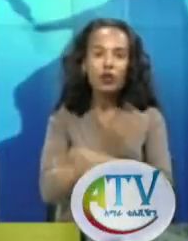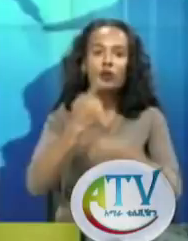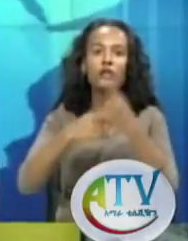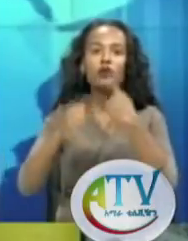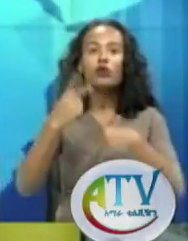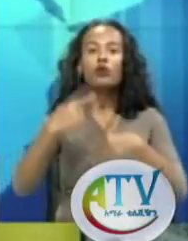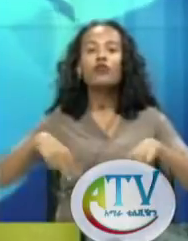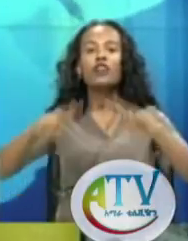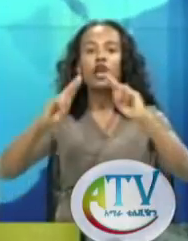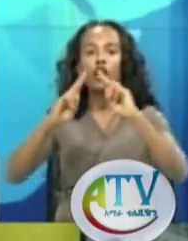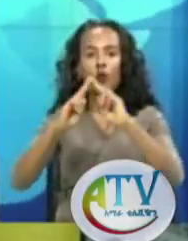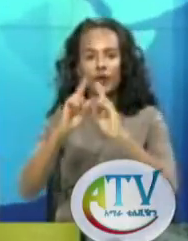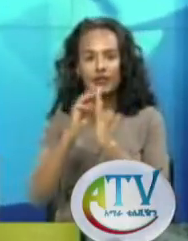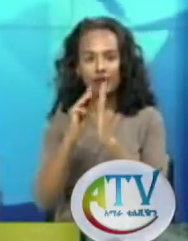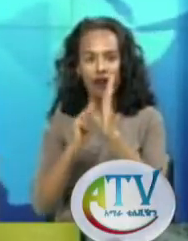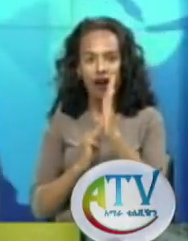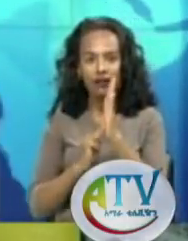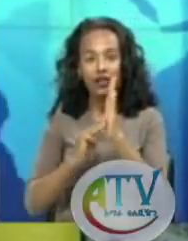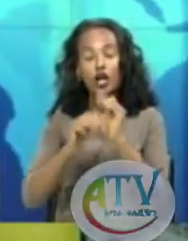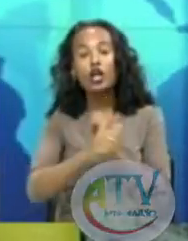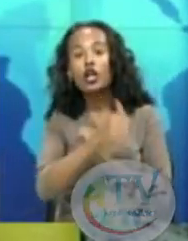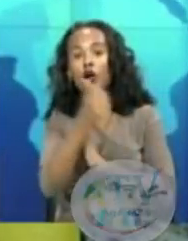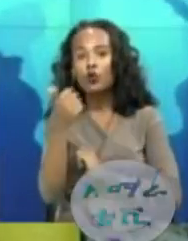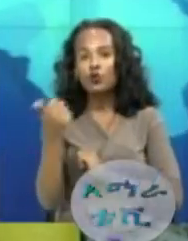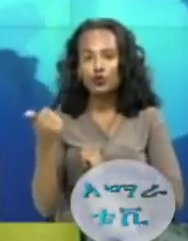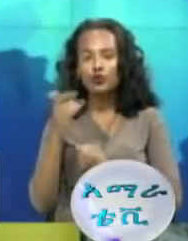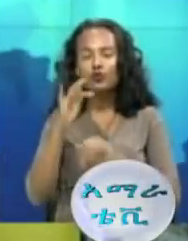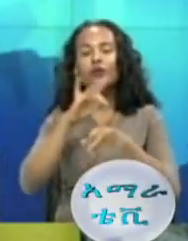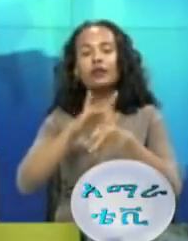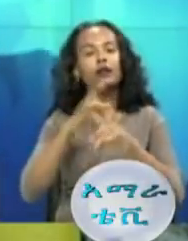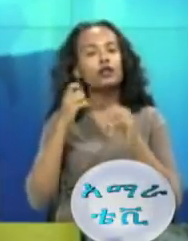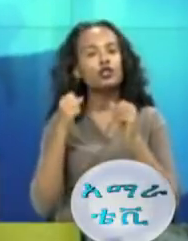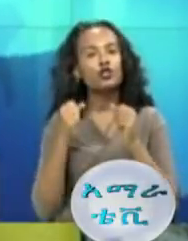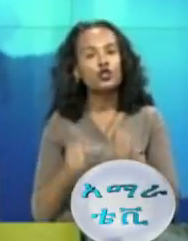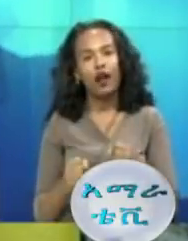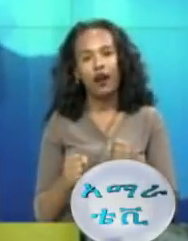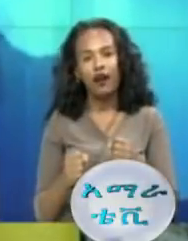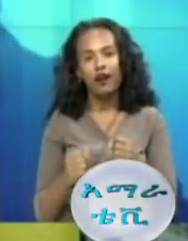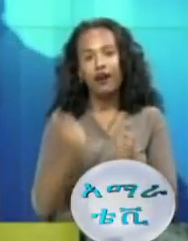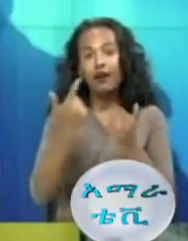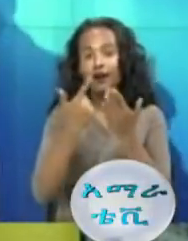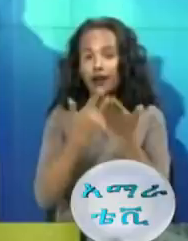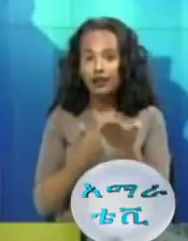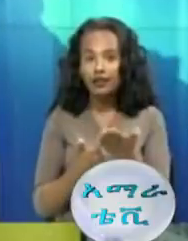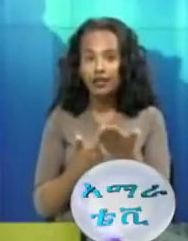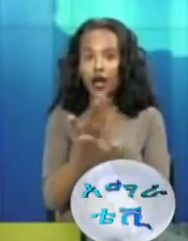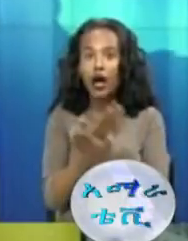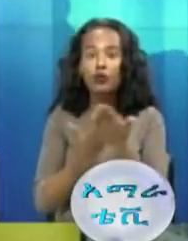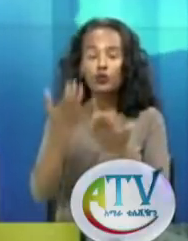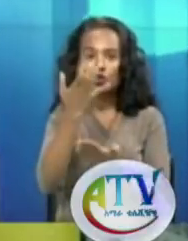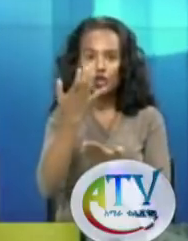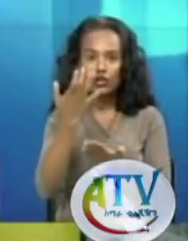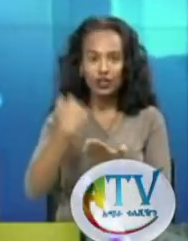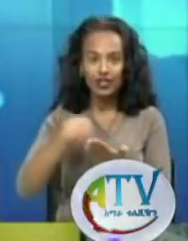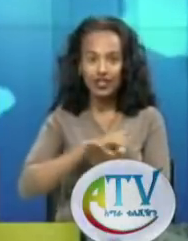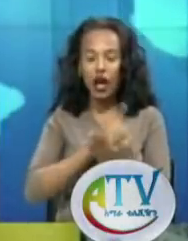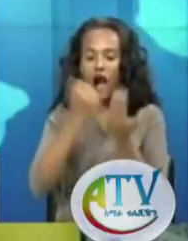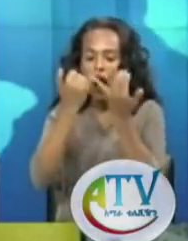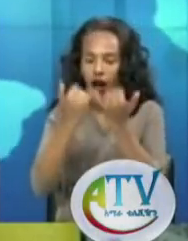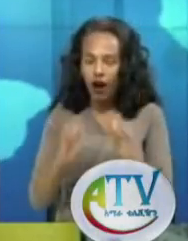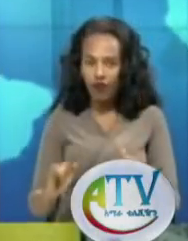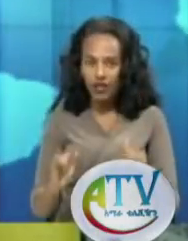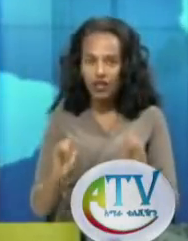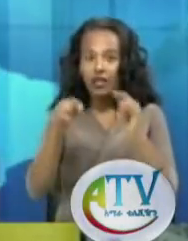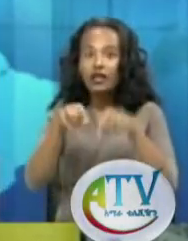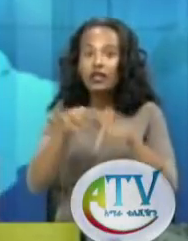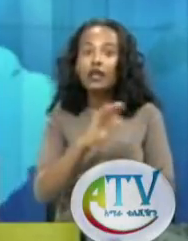ፌዴራላዊ ስርዓት ወዘተ መጥቀስ ይቻላል። እነዚህን ሀብቶቻችንን አካብተን